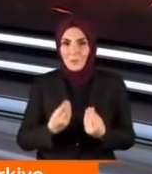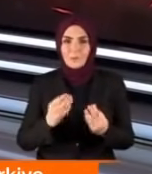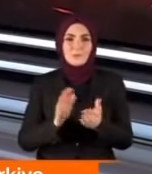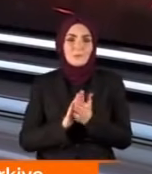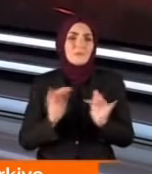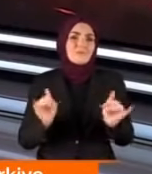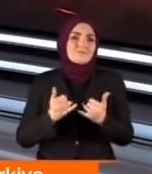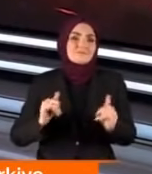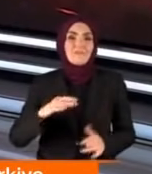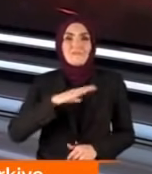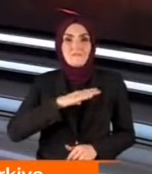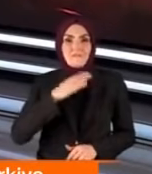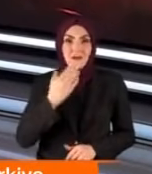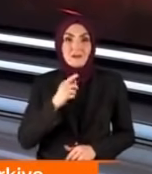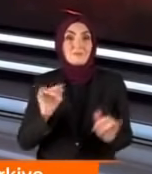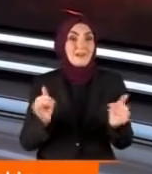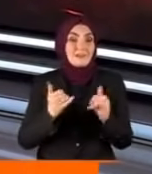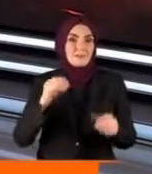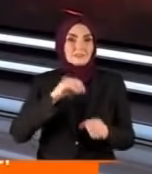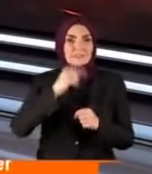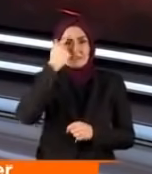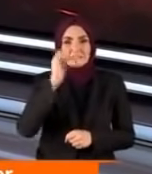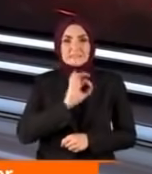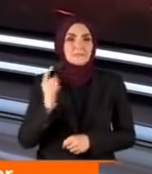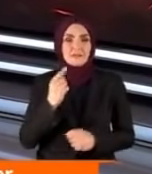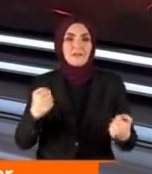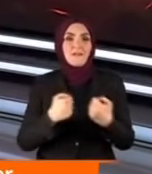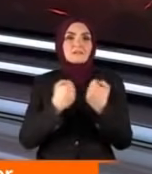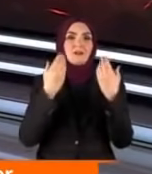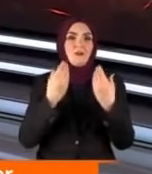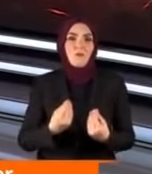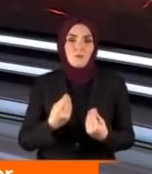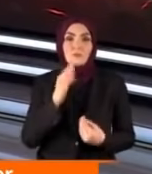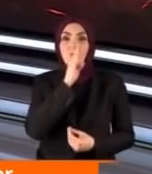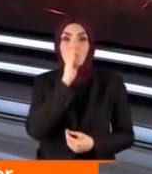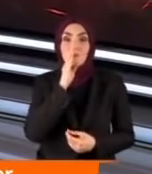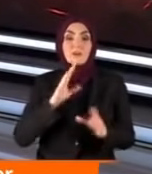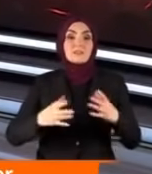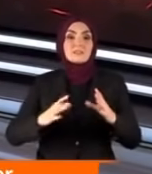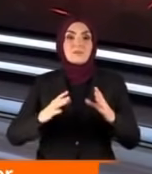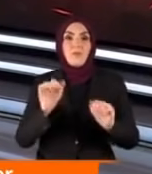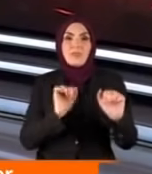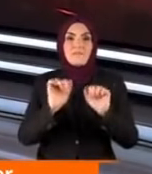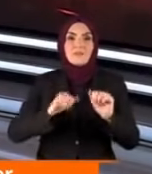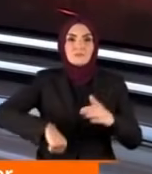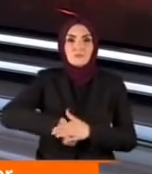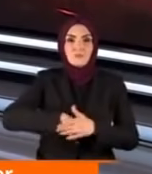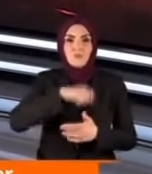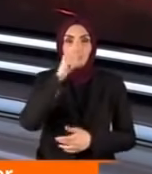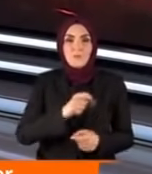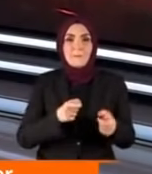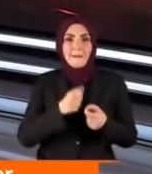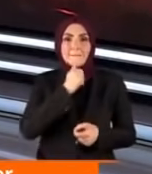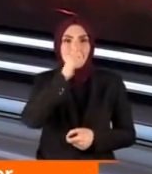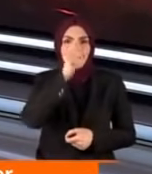kutlamalara talihsiz bir kaza gölge düşürdü. Kocaeli Sporlu defans oyuncusu Bahri Can Avcı üstü açık bir otobüste çıktıkları